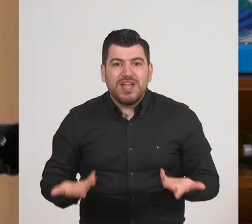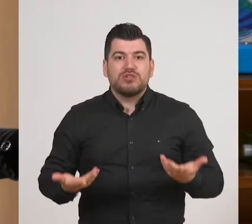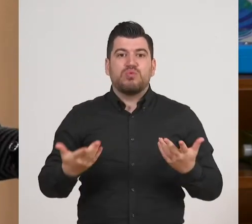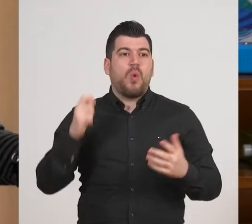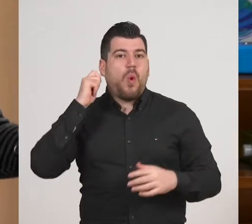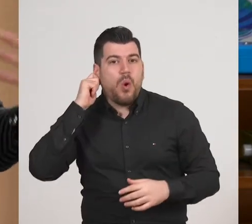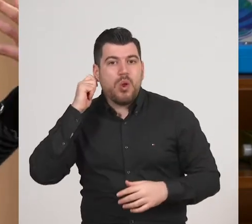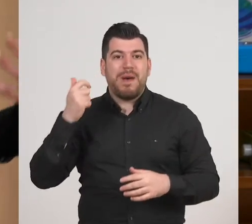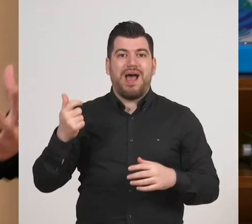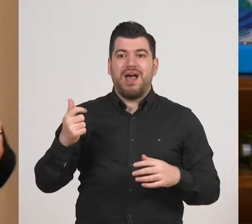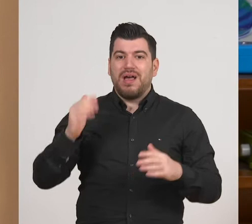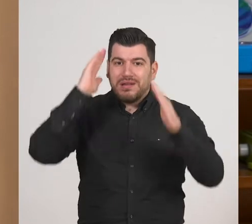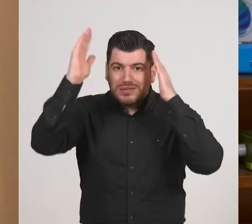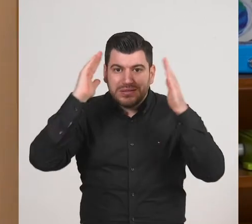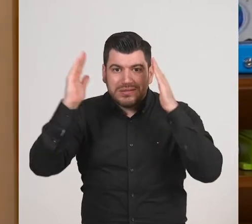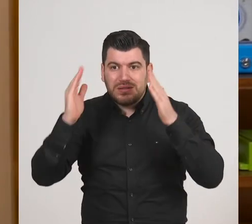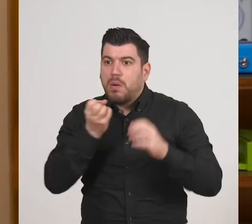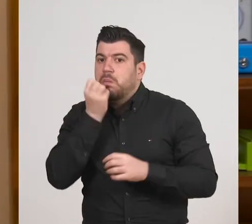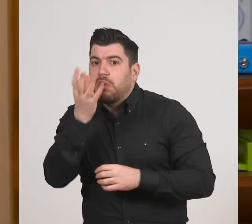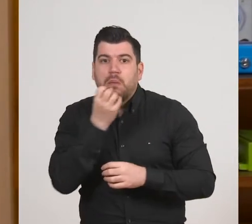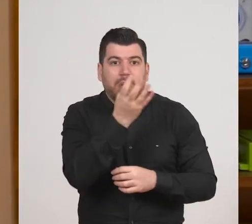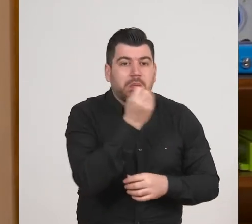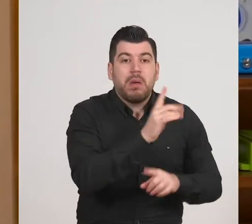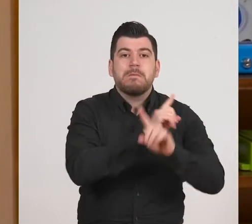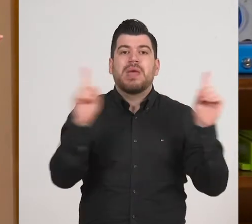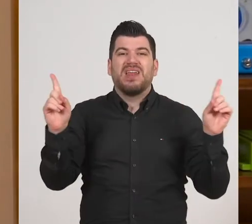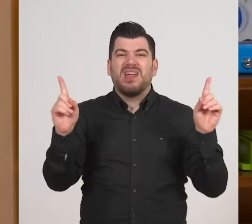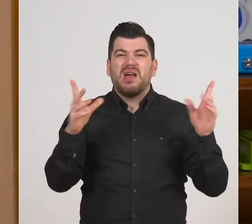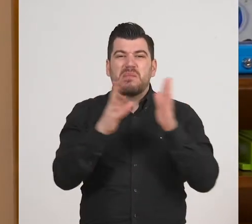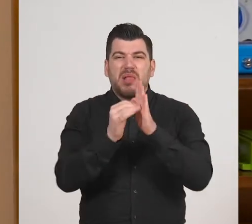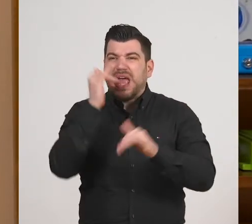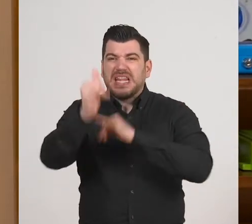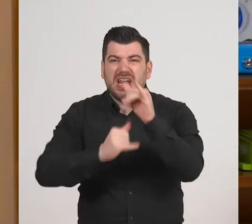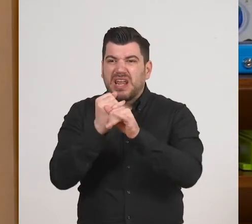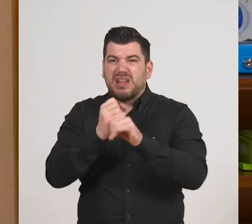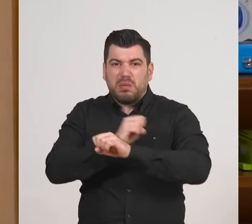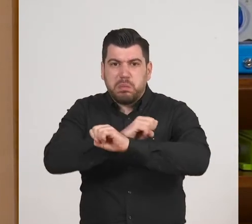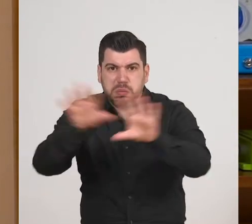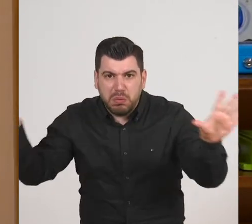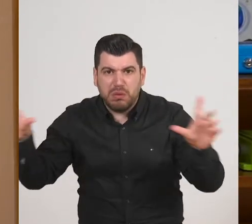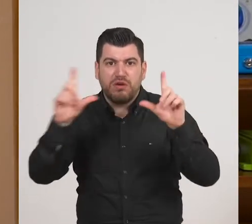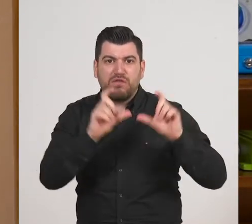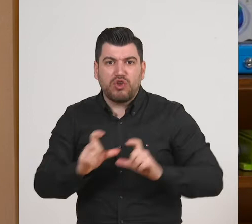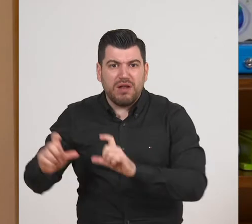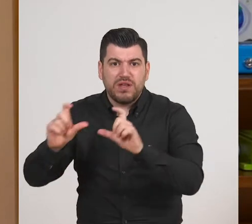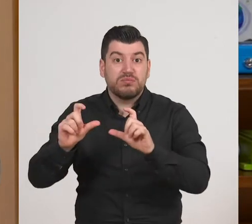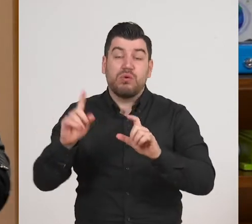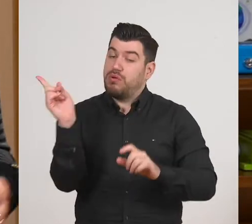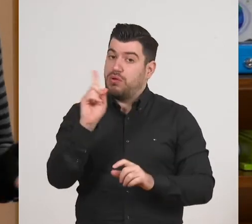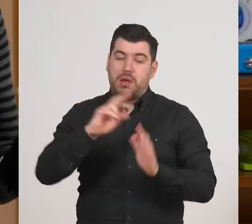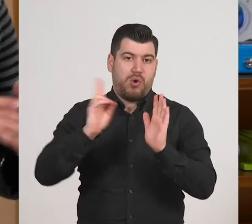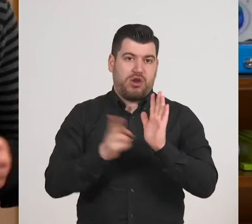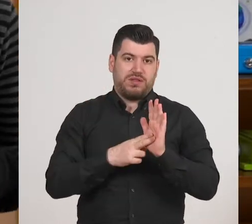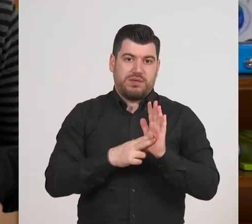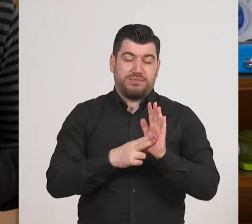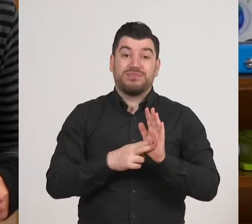τα παιδιά μπροστά σε κανάλια, σε ειδήσεις, χωρίς να υπάρχει κάποια σχετική άδεια.